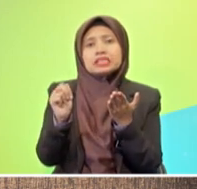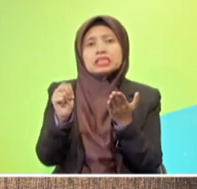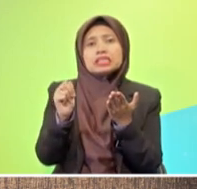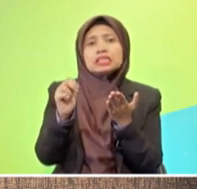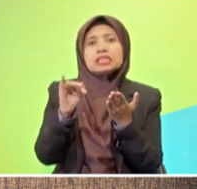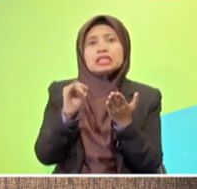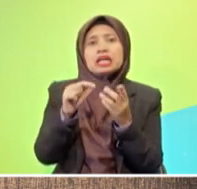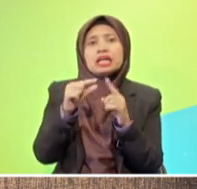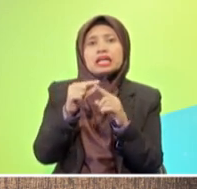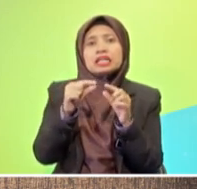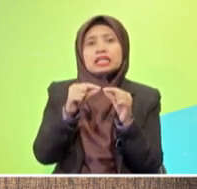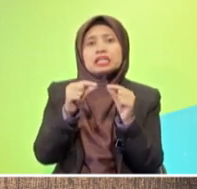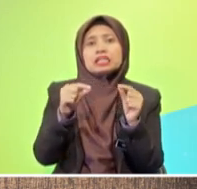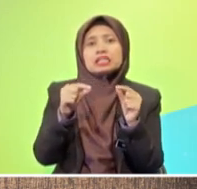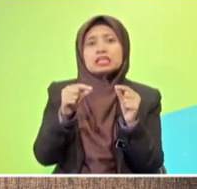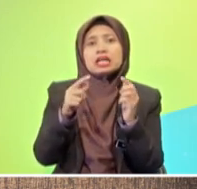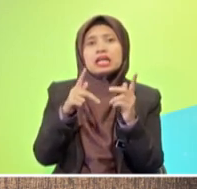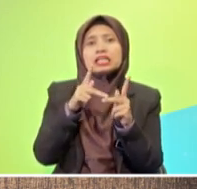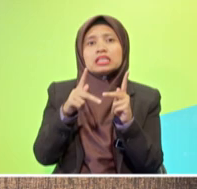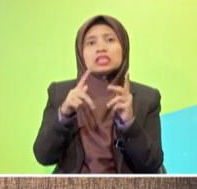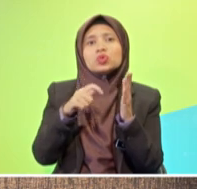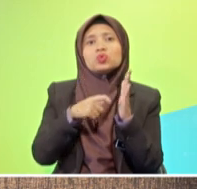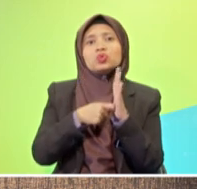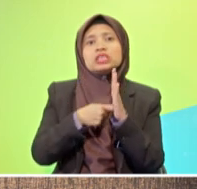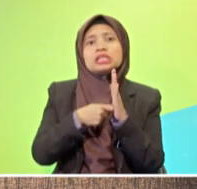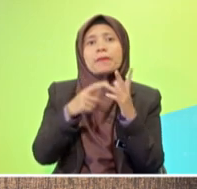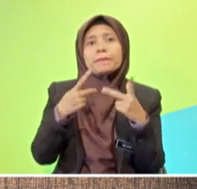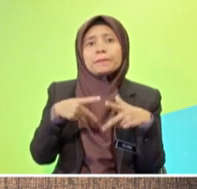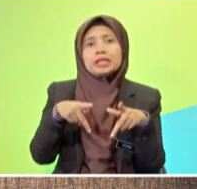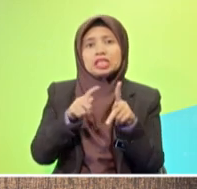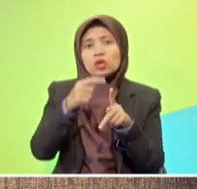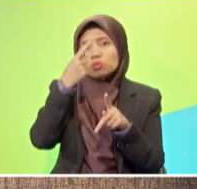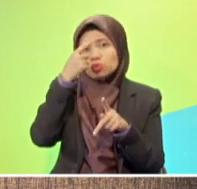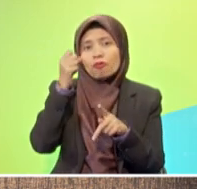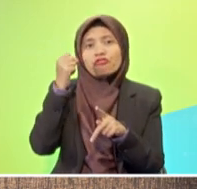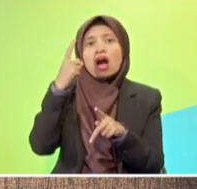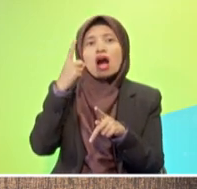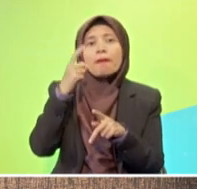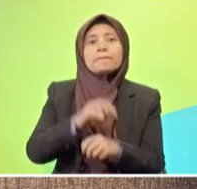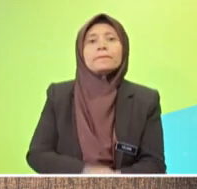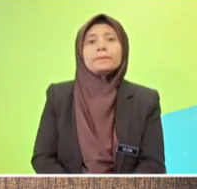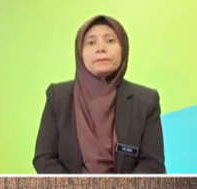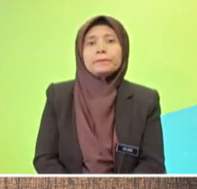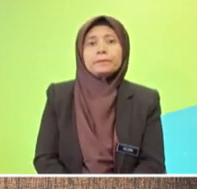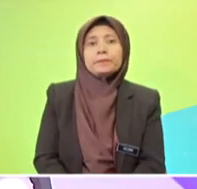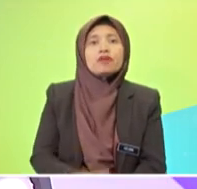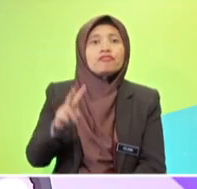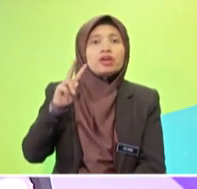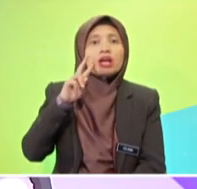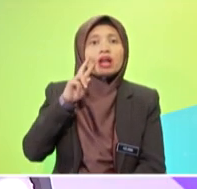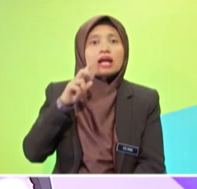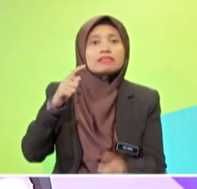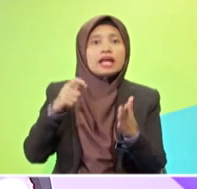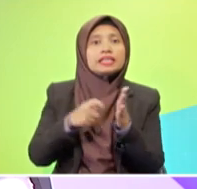Ayah ini merupakan kata kunci penting yang membawa kepada pemahaman bagaikan Iya Bella menandakan